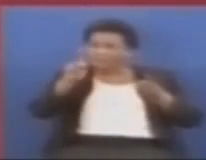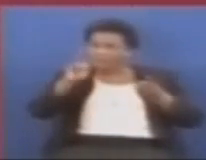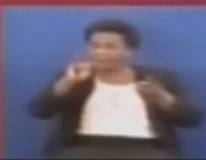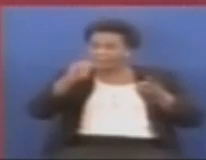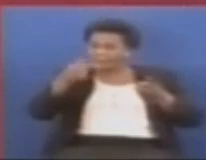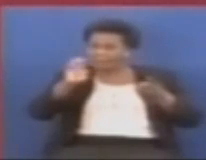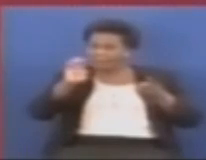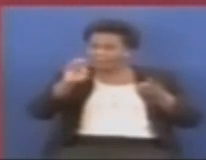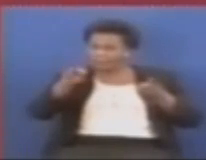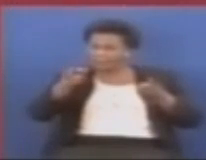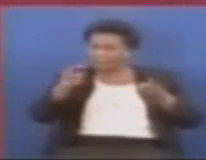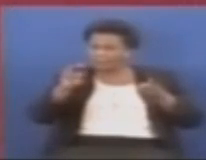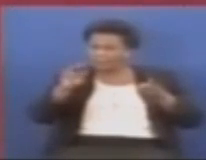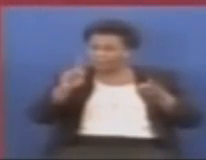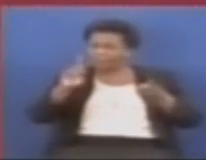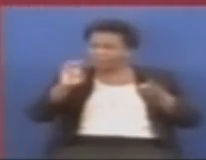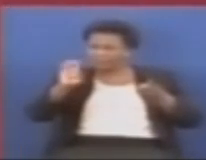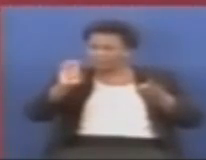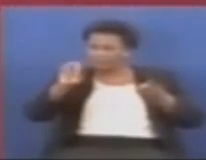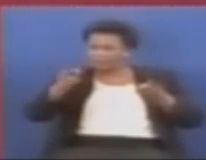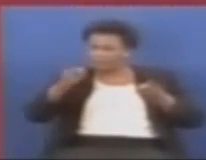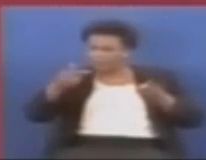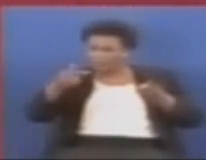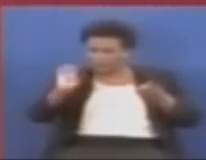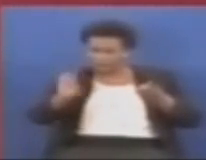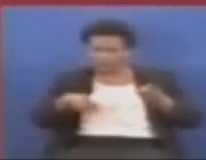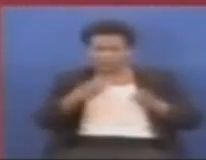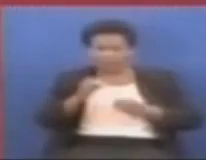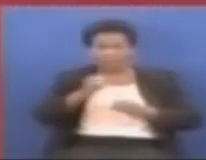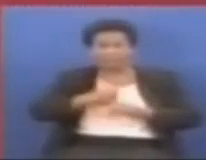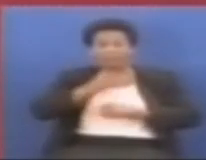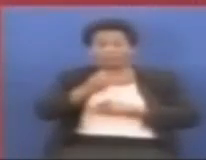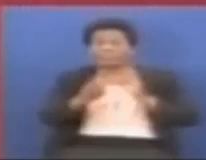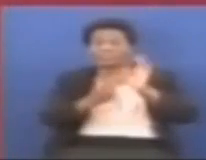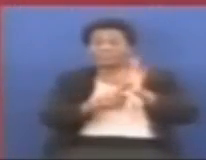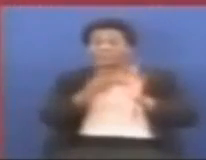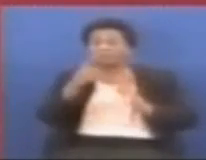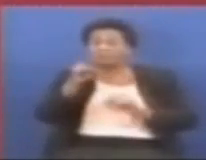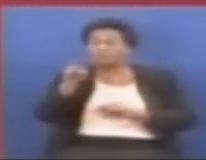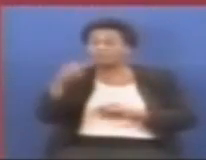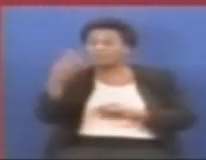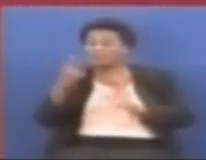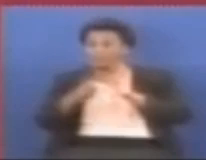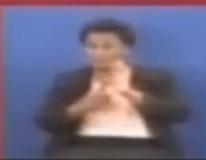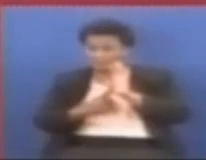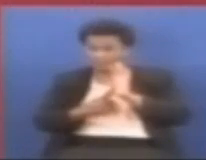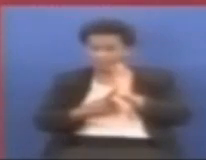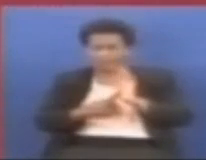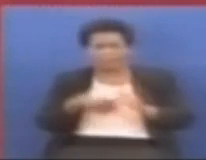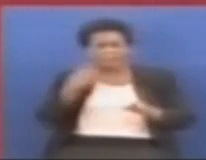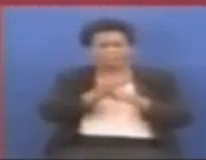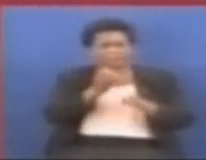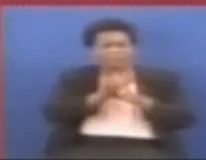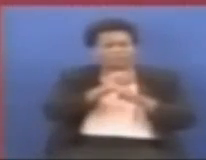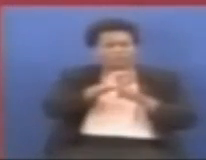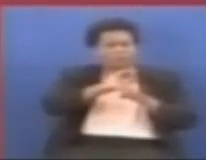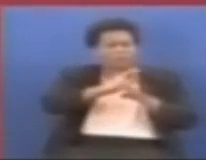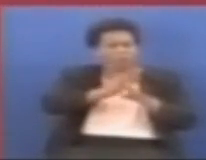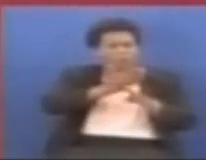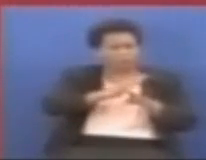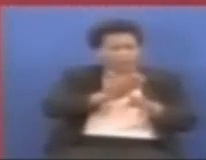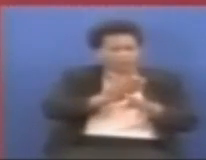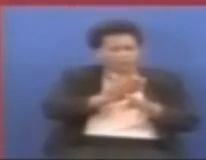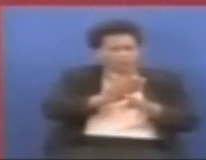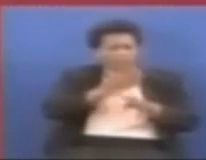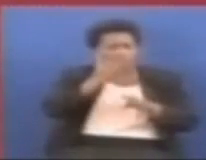wa Kisonga Ndago yenye urefu wa kilomita 61.46 zimekuwa zikifanywa matengenezo kwa nyakati tofauti